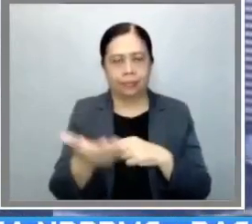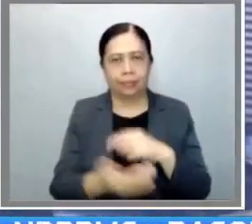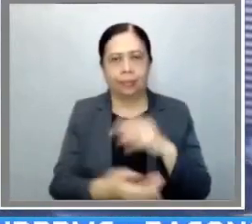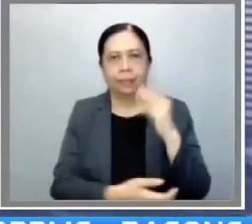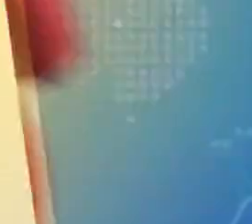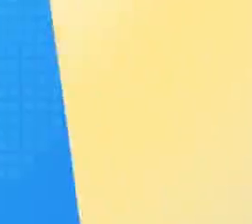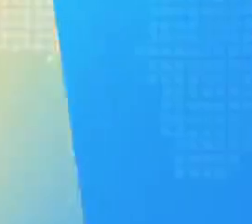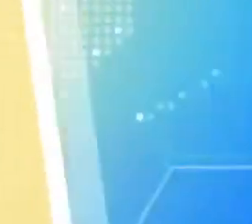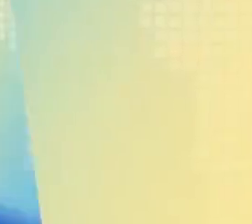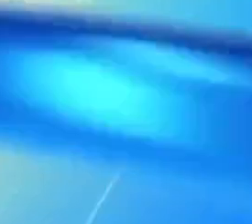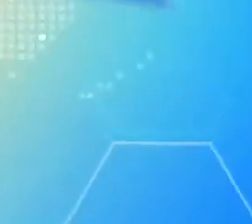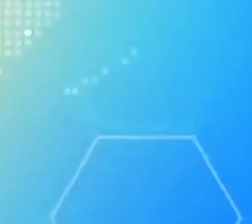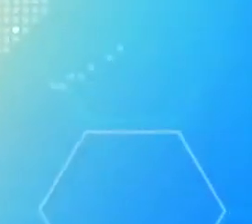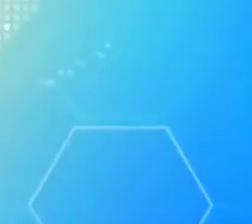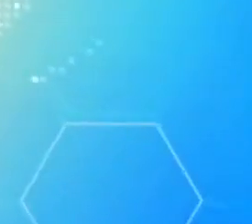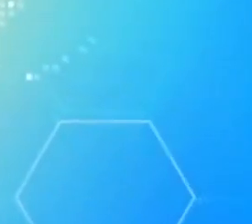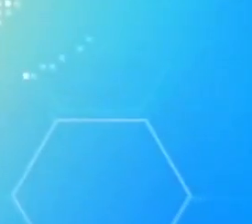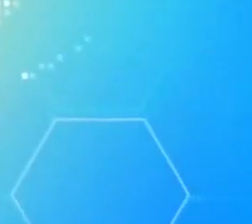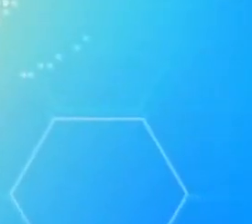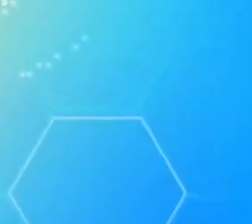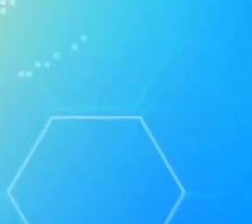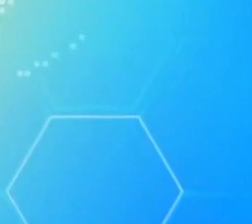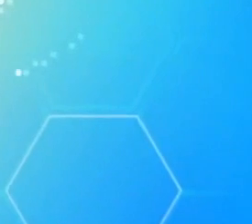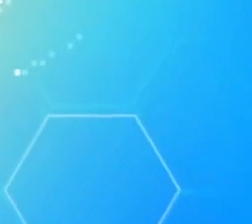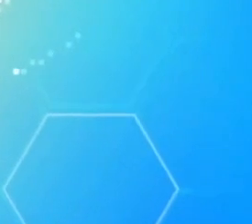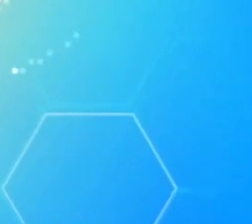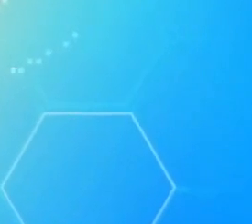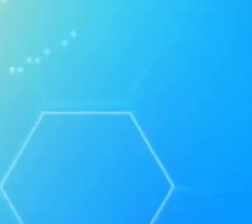Abdurrahman. Marisol?